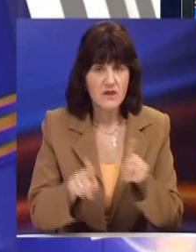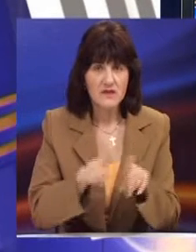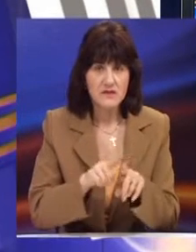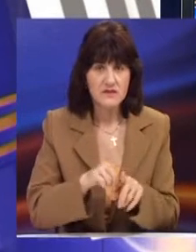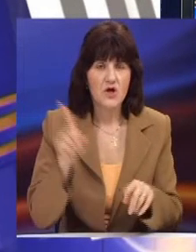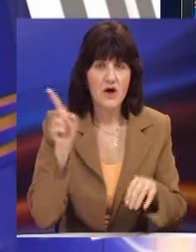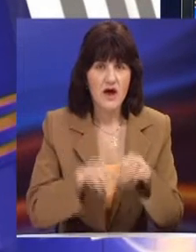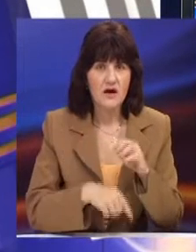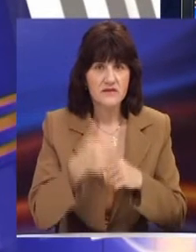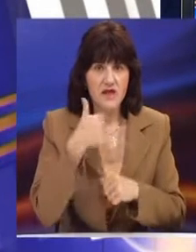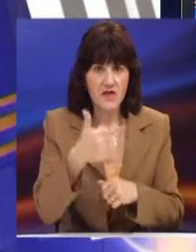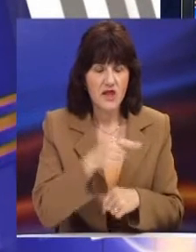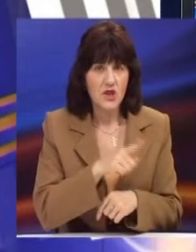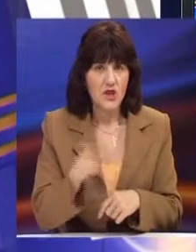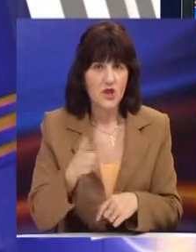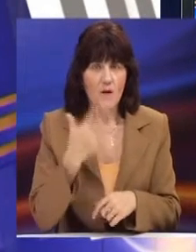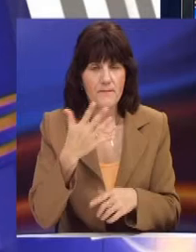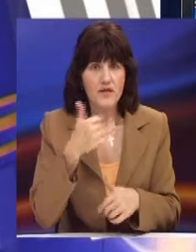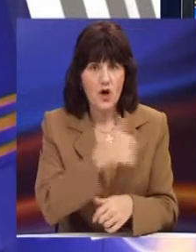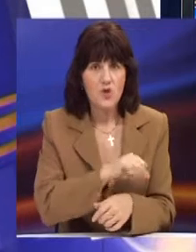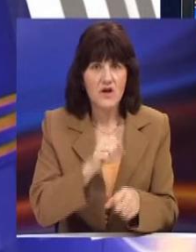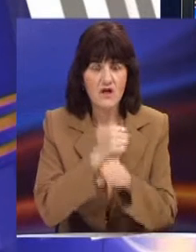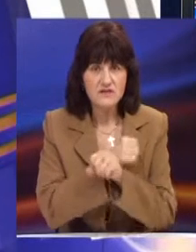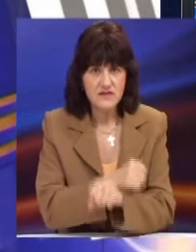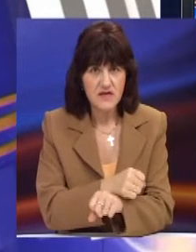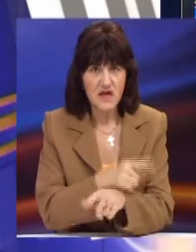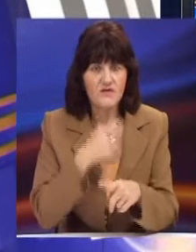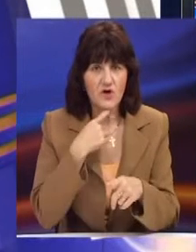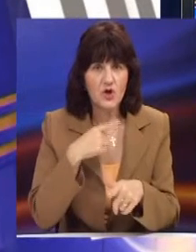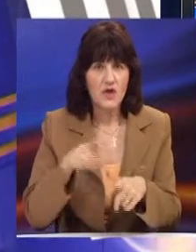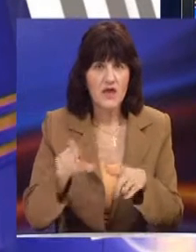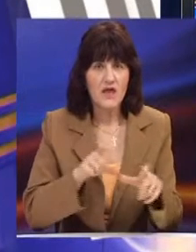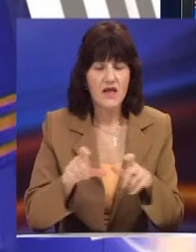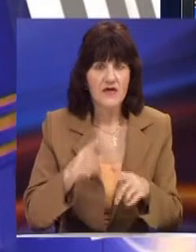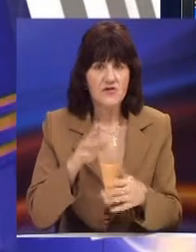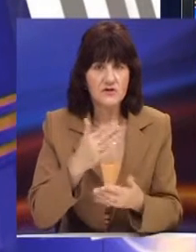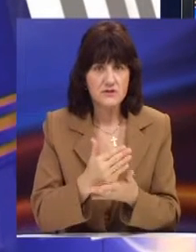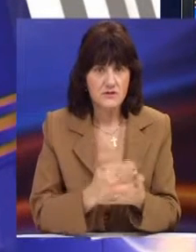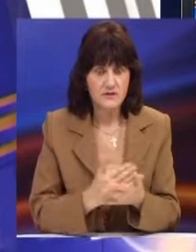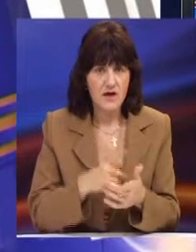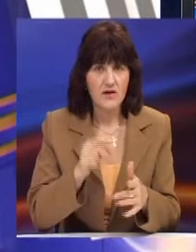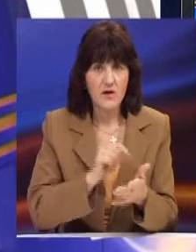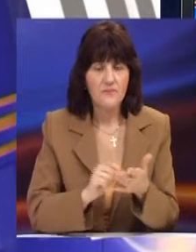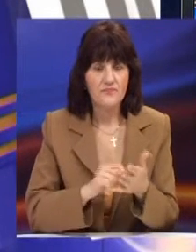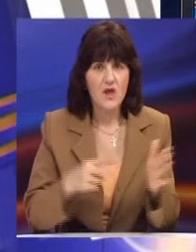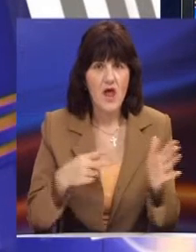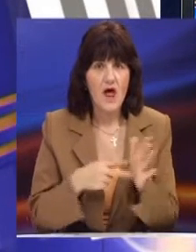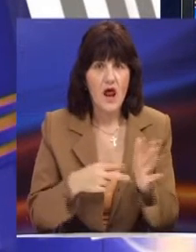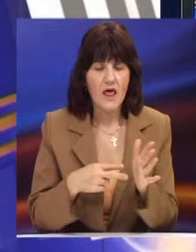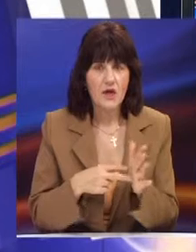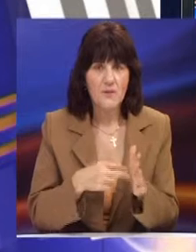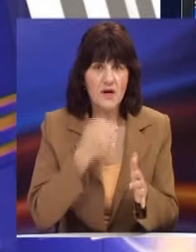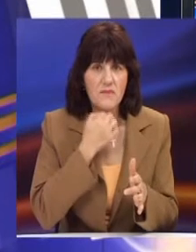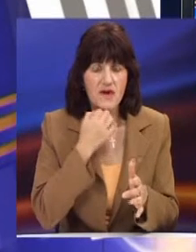godina zatvora. Razlog za donošenje zakona o izmenama i dopunama Krivičnog zakonika sadržan je u inicijativama Elektroprivrede